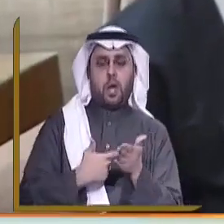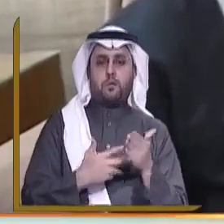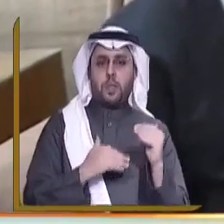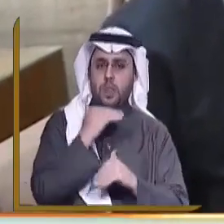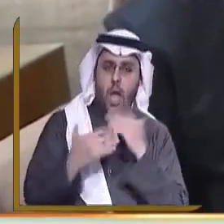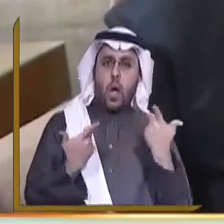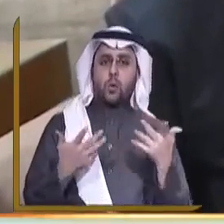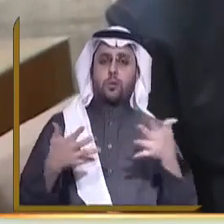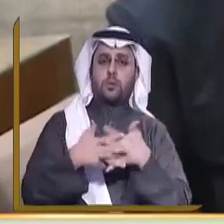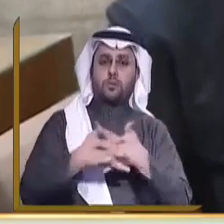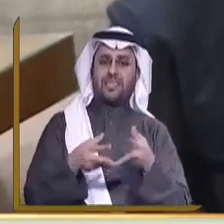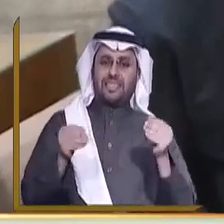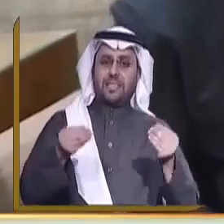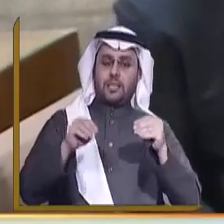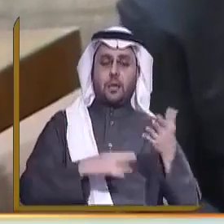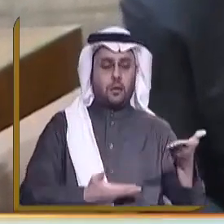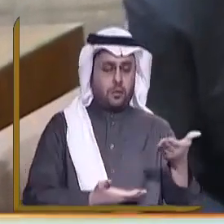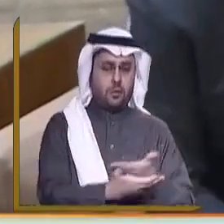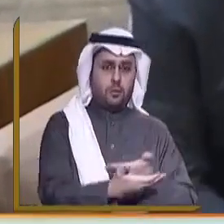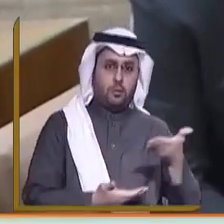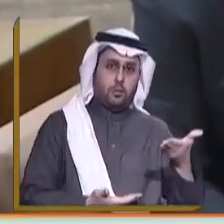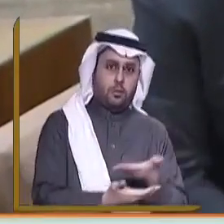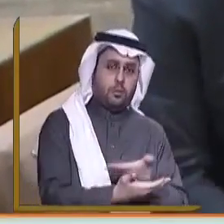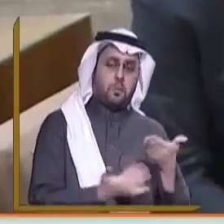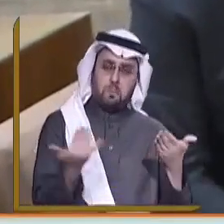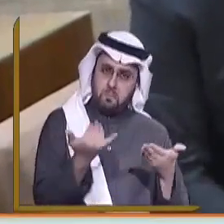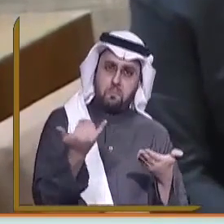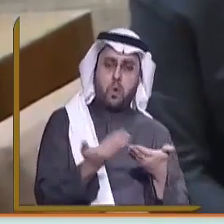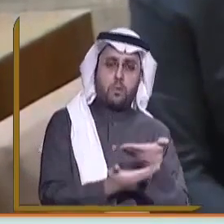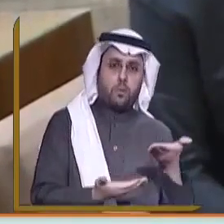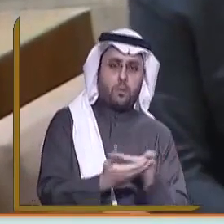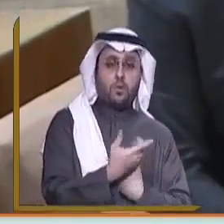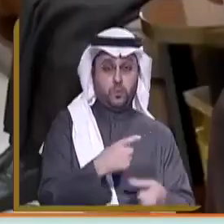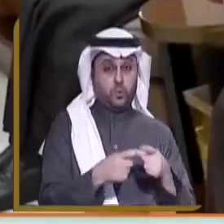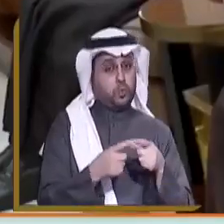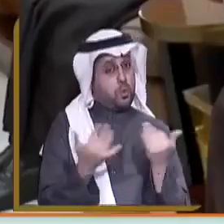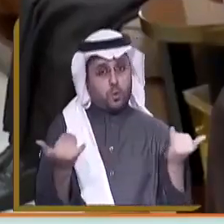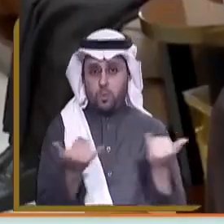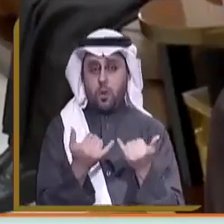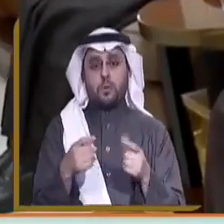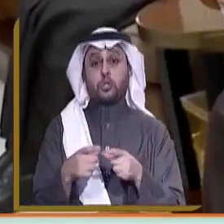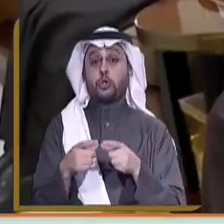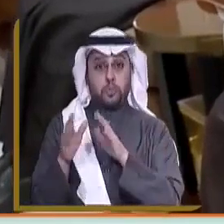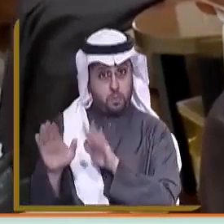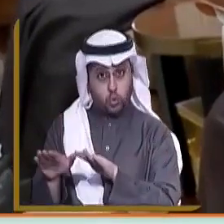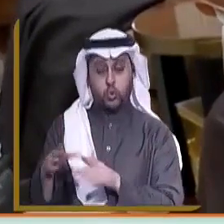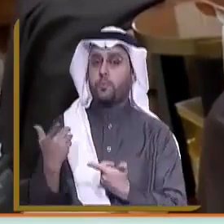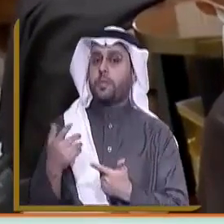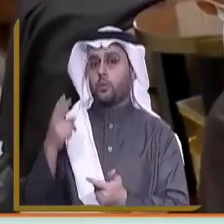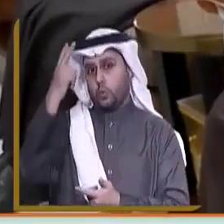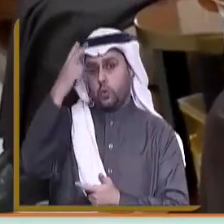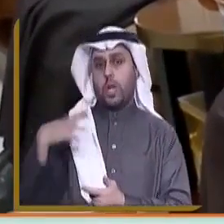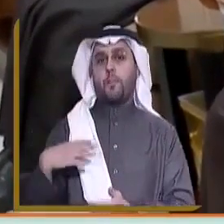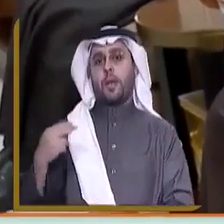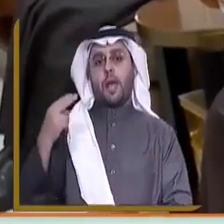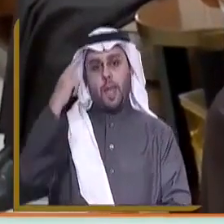التعاون البرلماني بالاضافه الى بحث المسائل ذات الاهتمام المشترك حضر الاستقبال صاحب السمو الملكي الامير